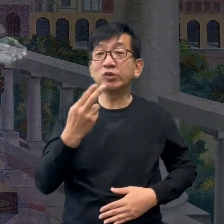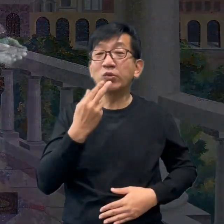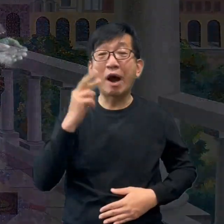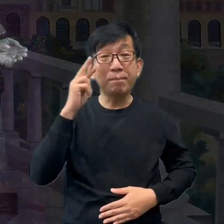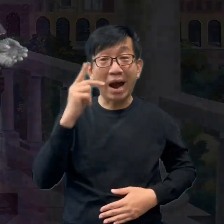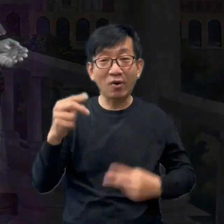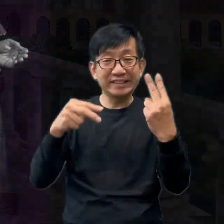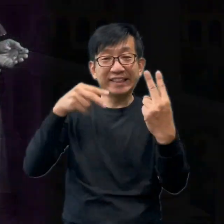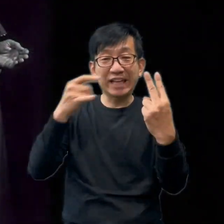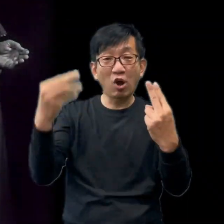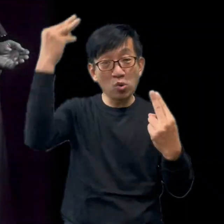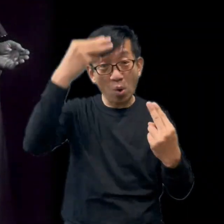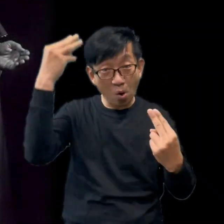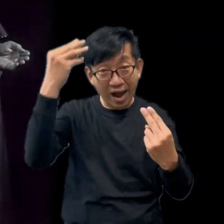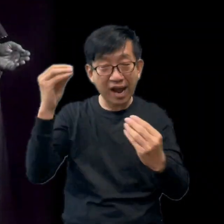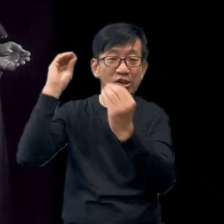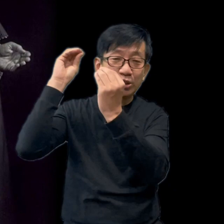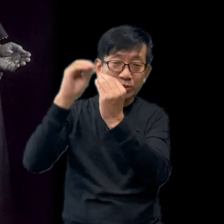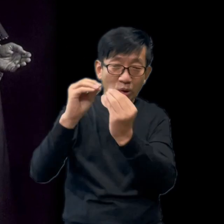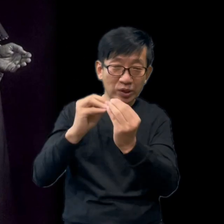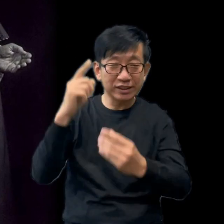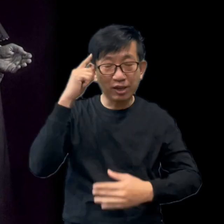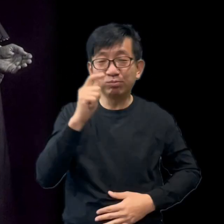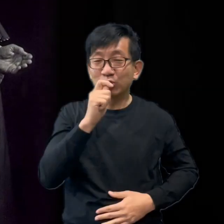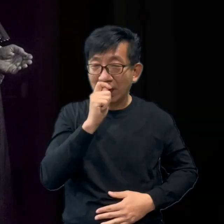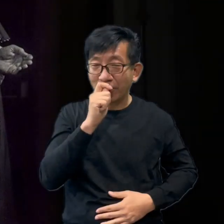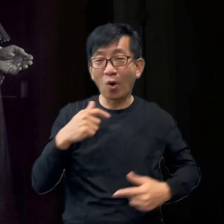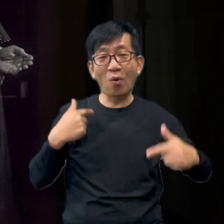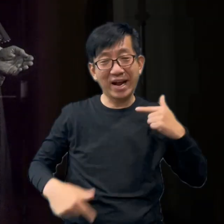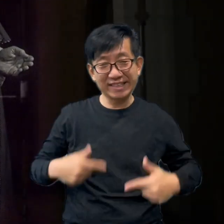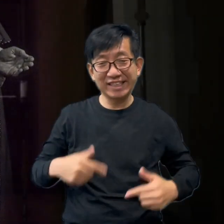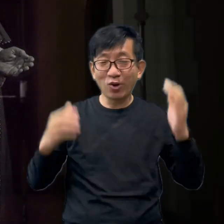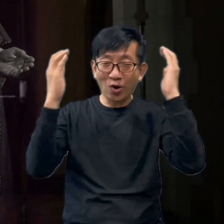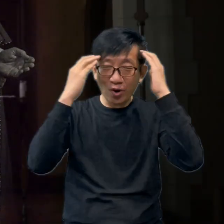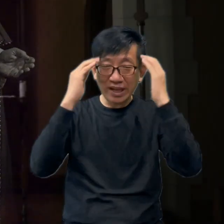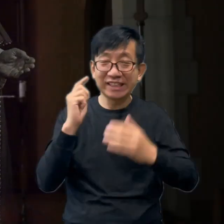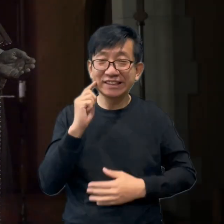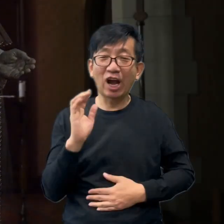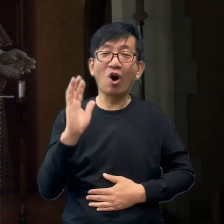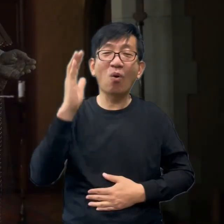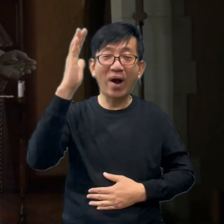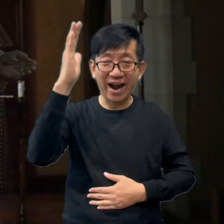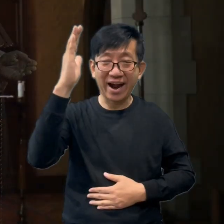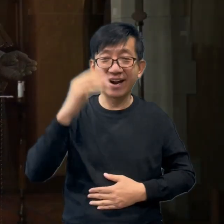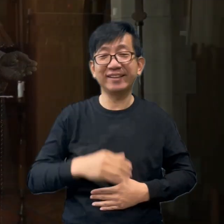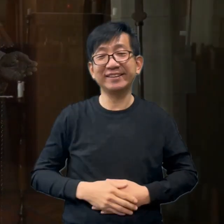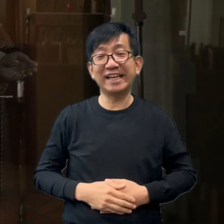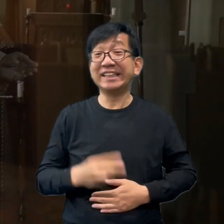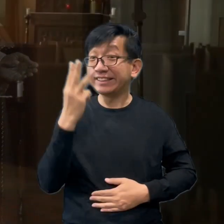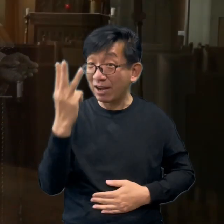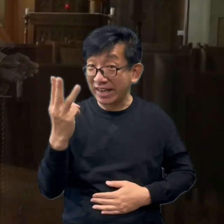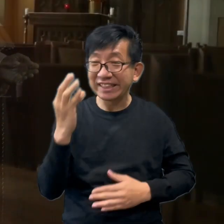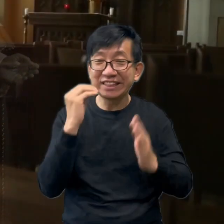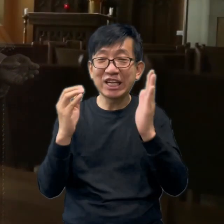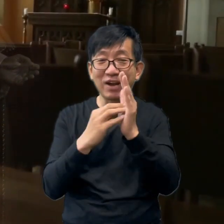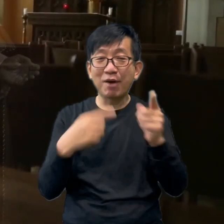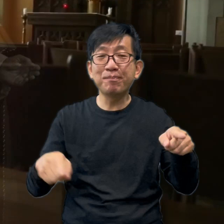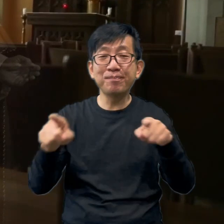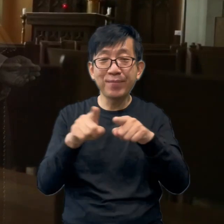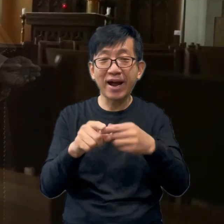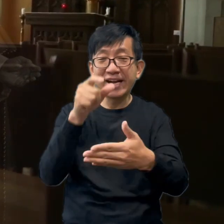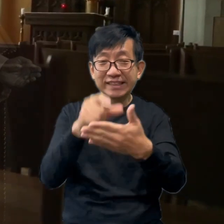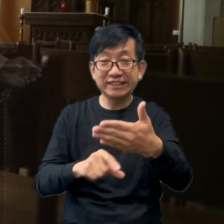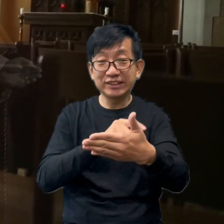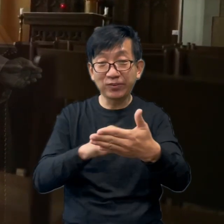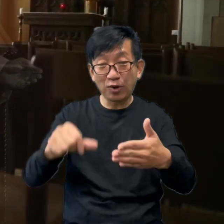최근에는 성 요한 바오로 2세 교황이 전통적으로 묵상하던 환희, 고통, 영광 이 세 가지 신비와